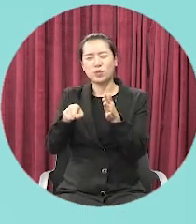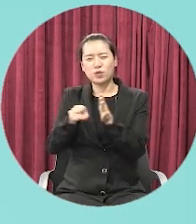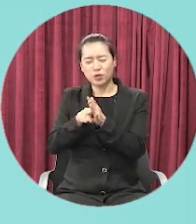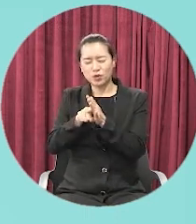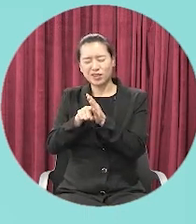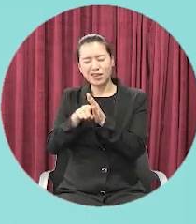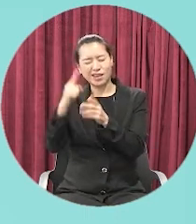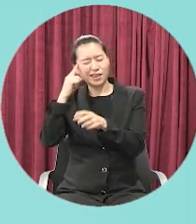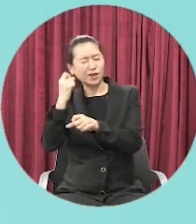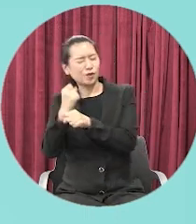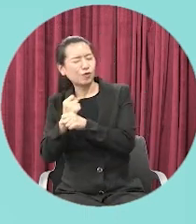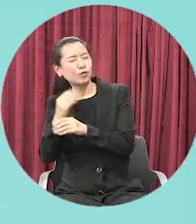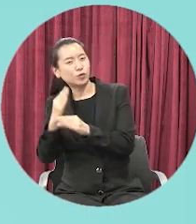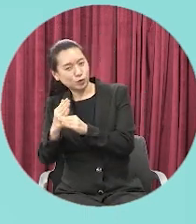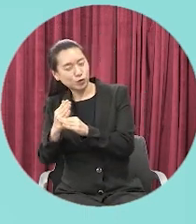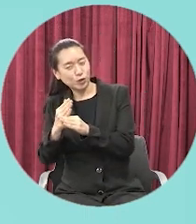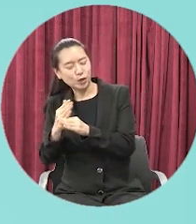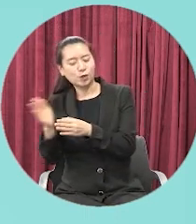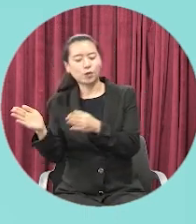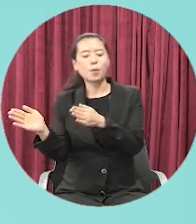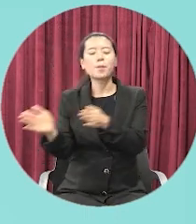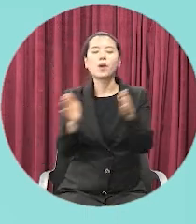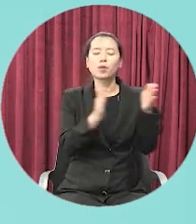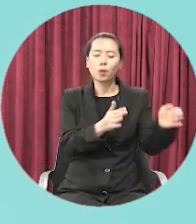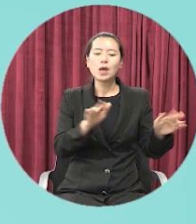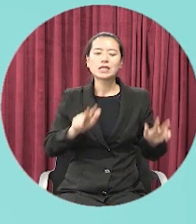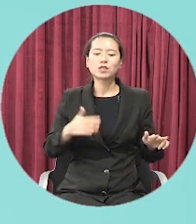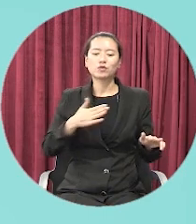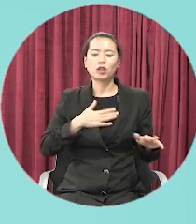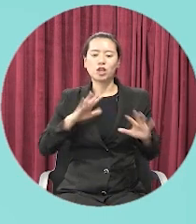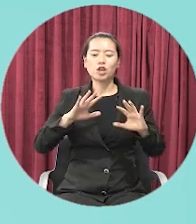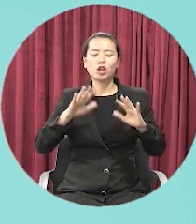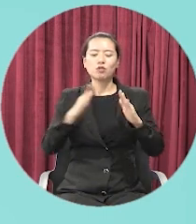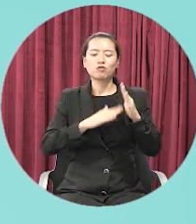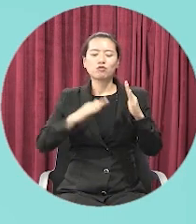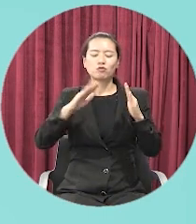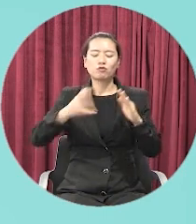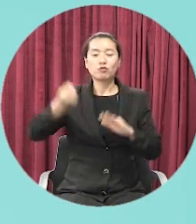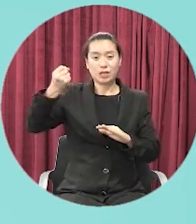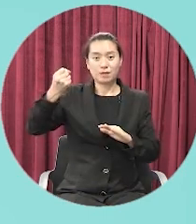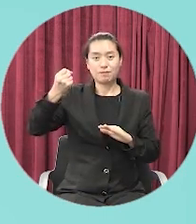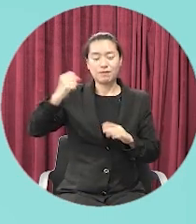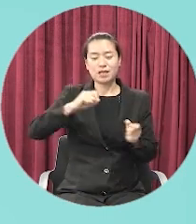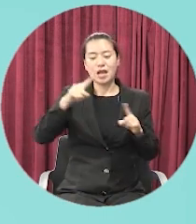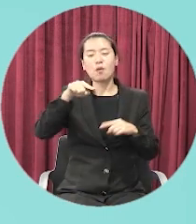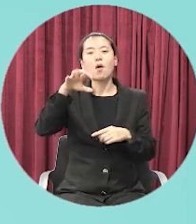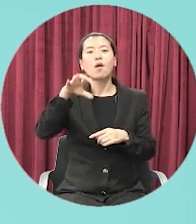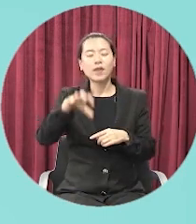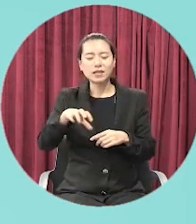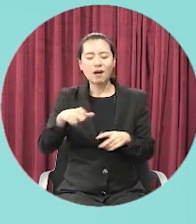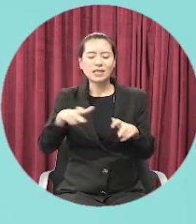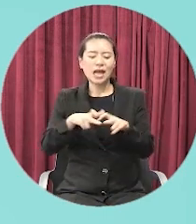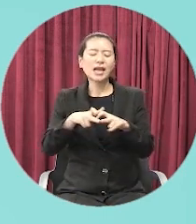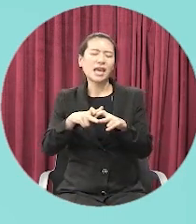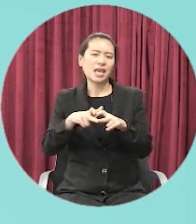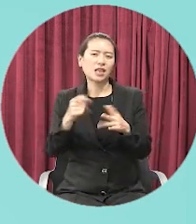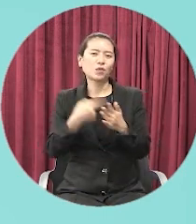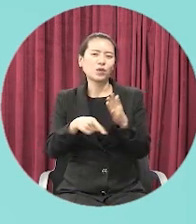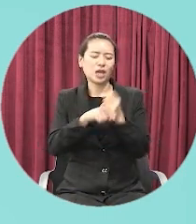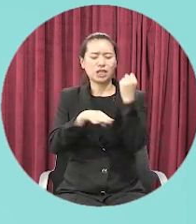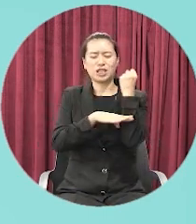건보공단에서 자기 빅히트를 구축하고 있기 때문에 혈압이나 증가 bmi 라진 다 이런 것들이 이